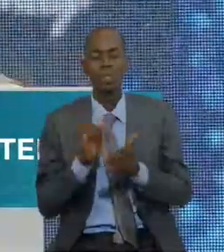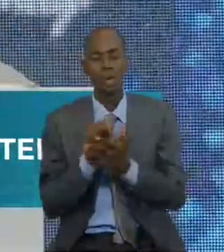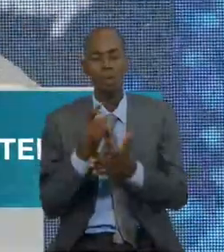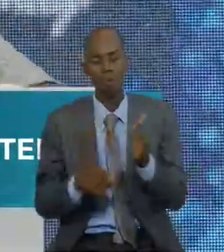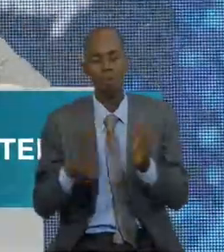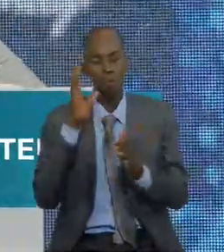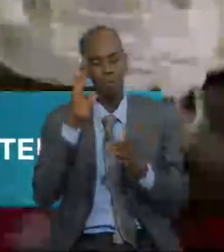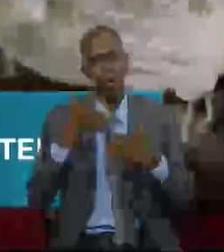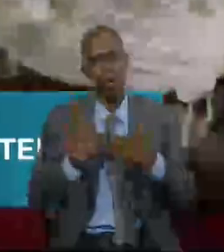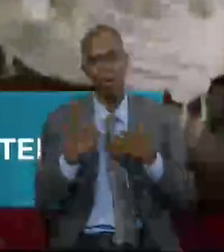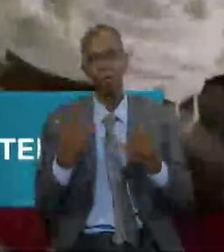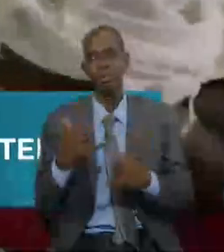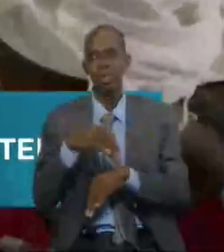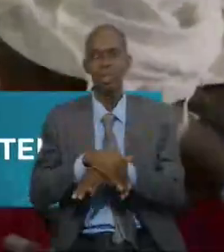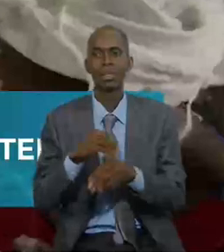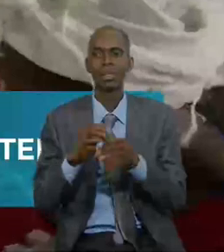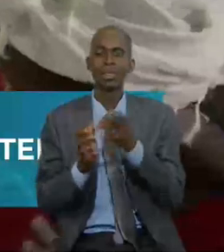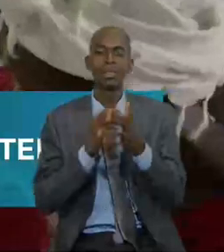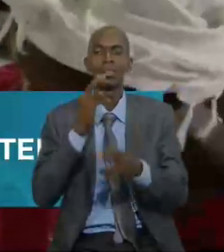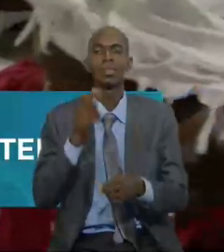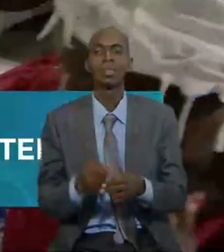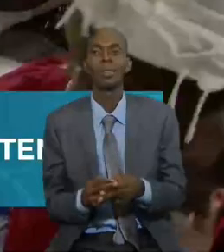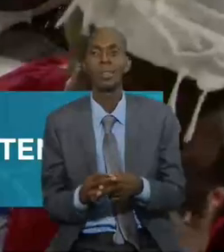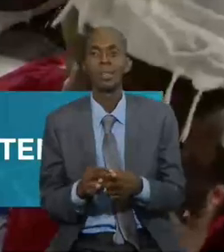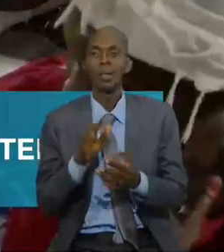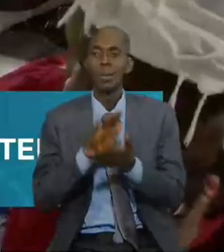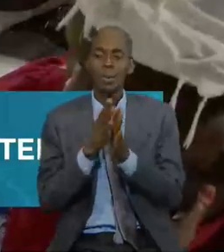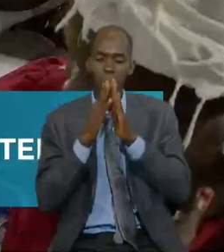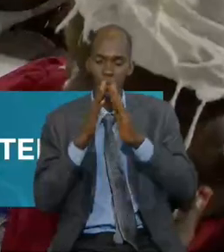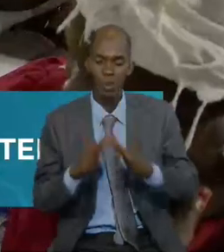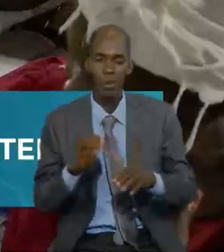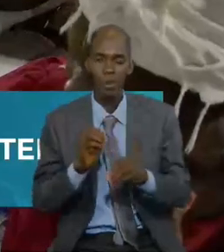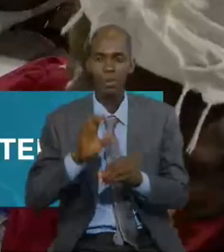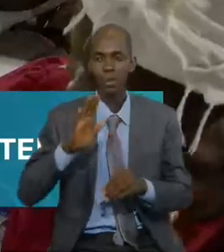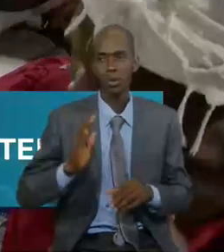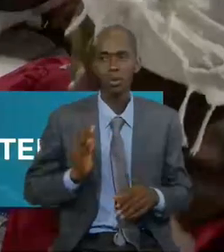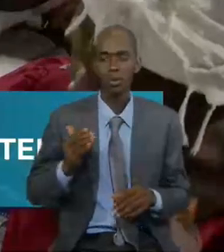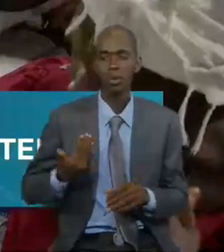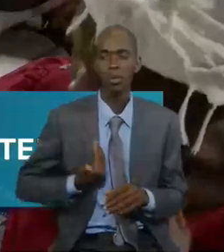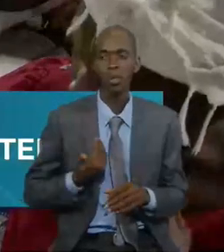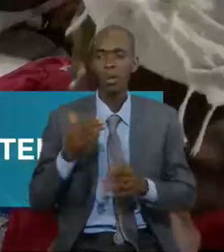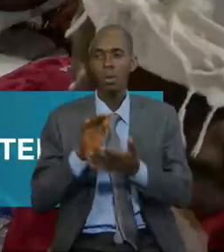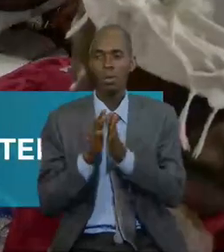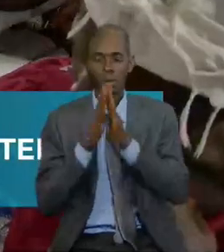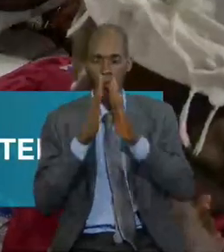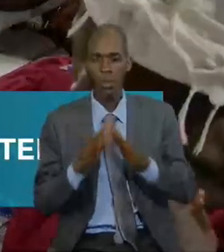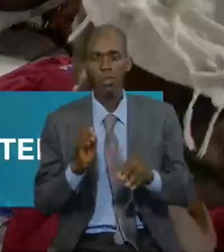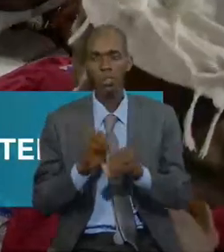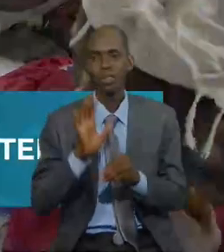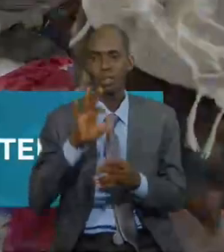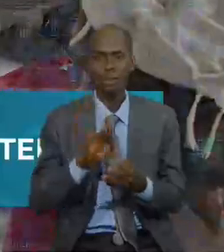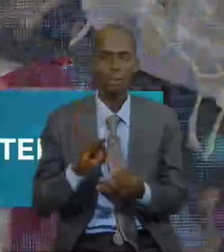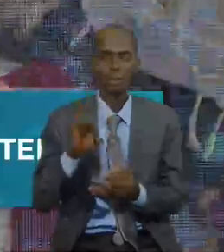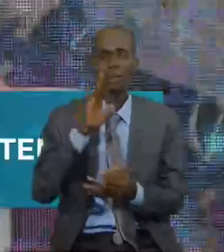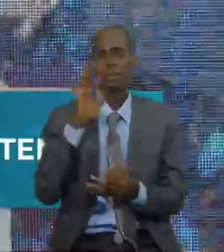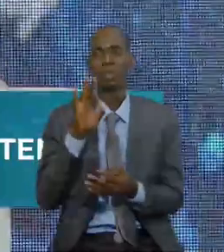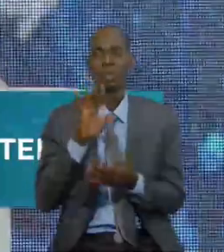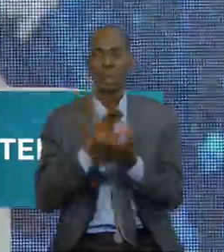c'est ce que tu auras ce soir la paix dans ton âme la paix dans ton